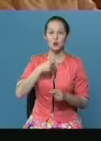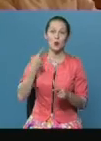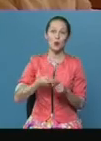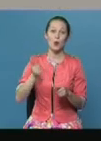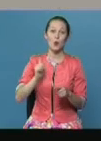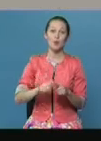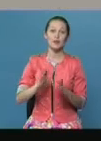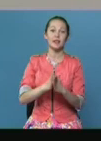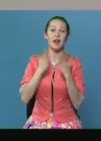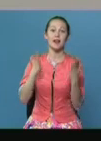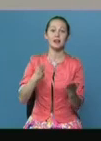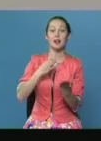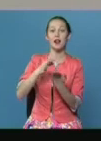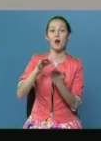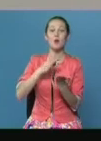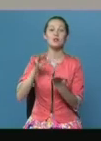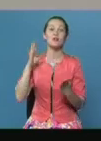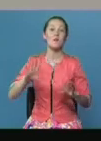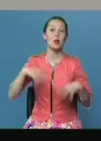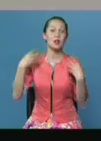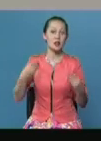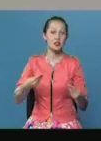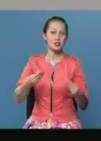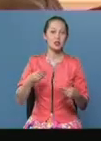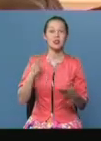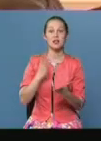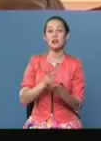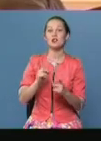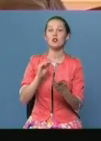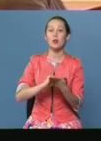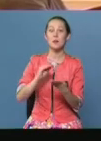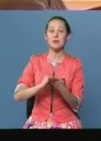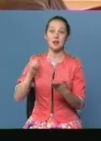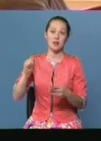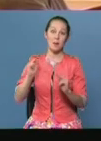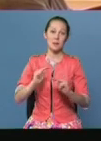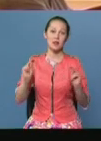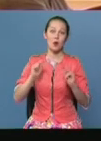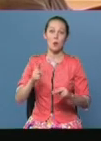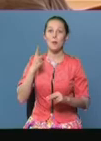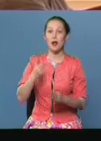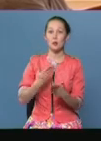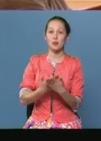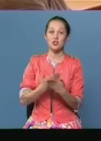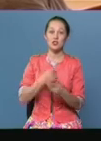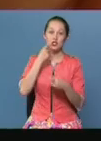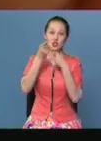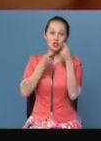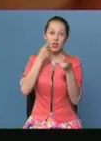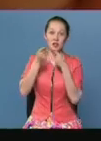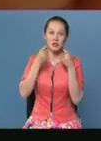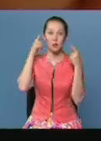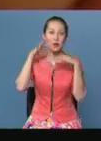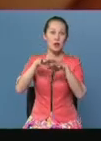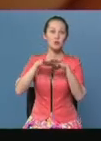книга отзывов и предложений. Есть что в нее вписать и нашим педагогам. Одно из предложений – более тщательно продумывать тестовые